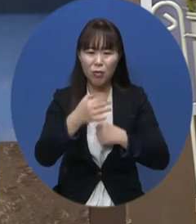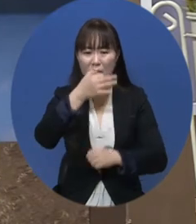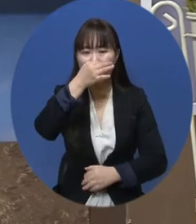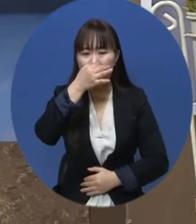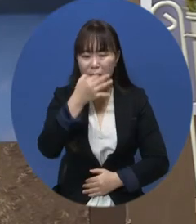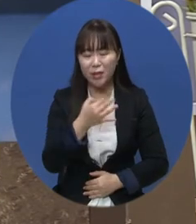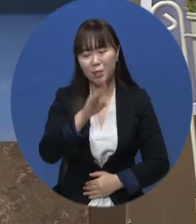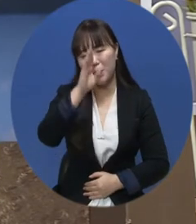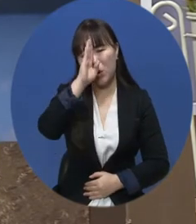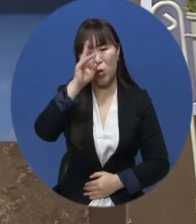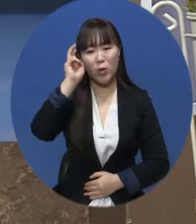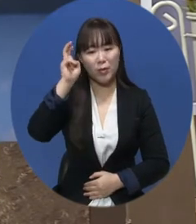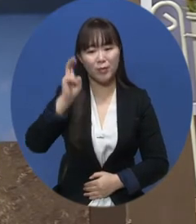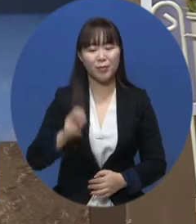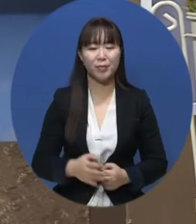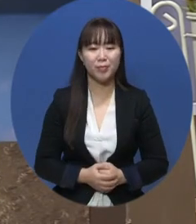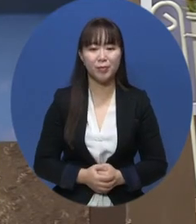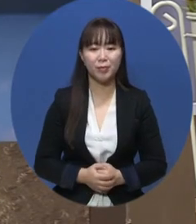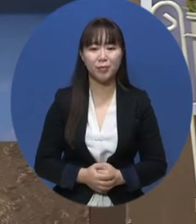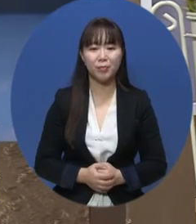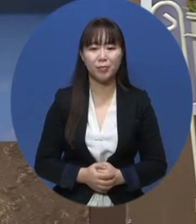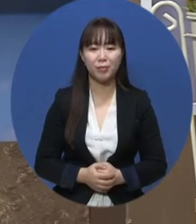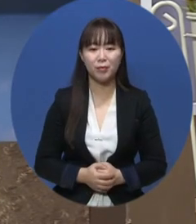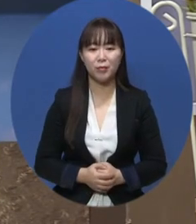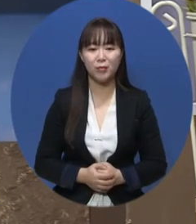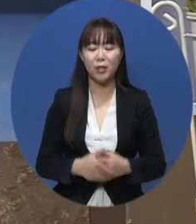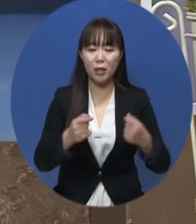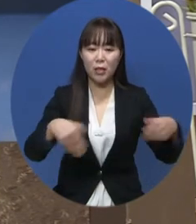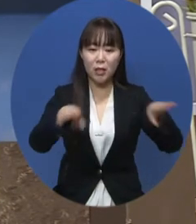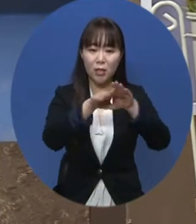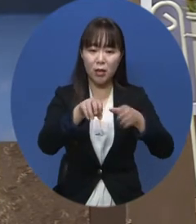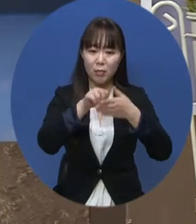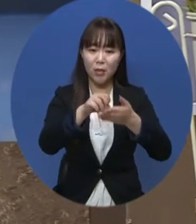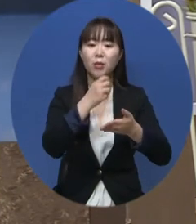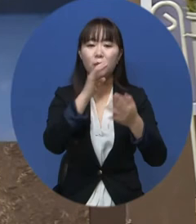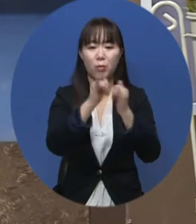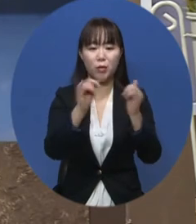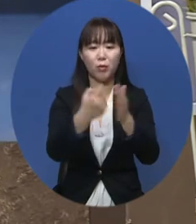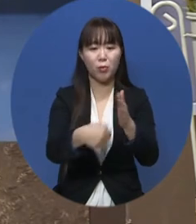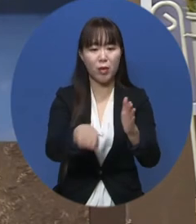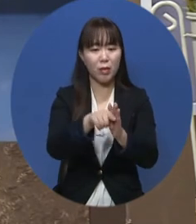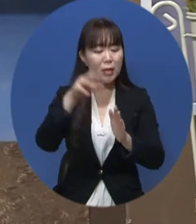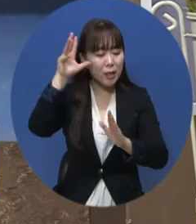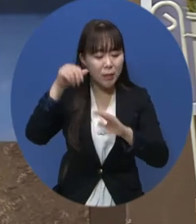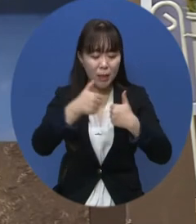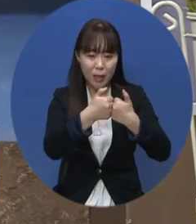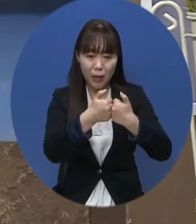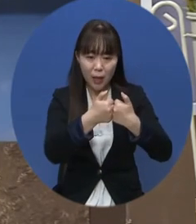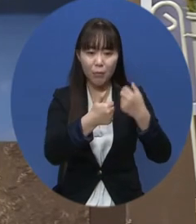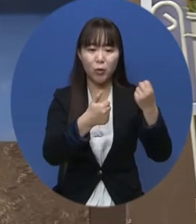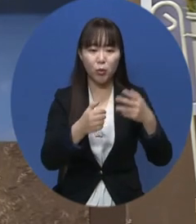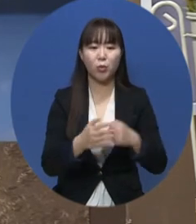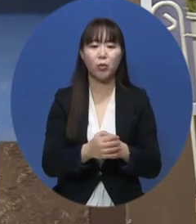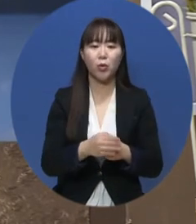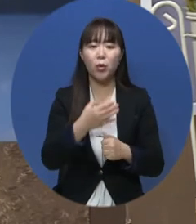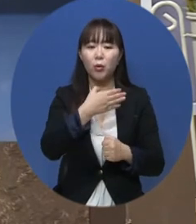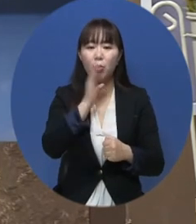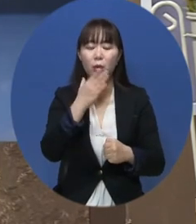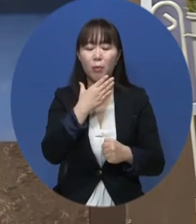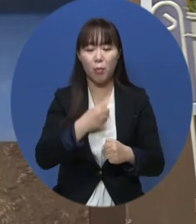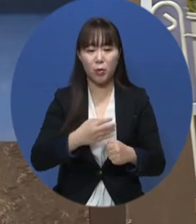힘든 그런 병이 될 수 있겠는데 이런 시설에 입소하는 노인분들을 위해서 치매 상담이라든지 네.